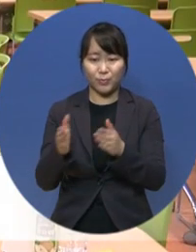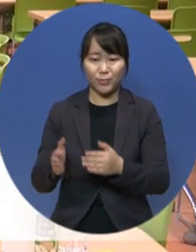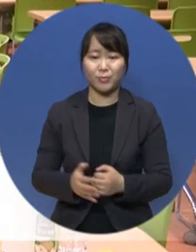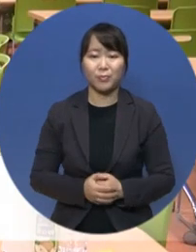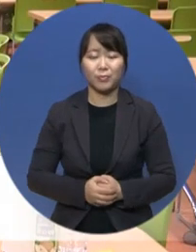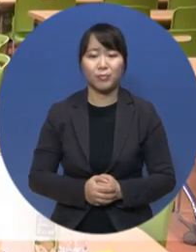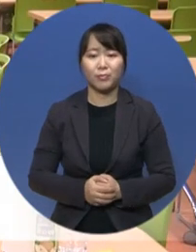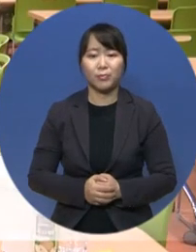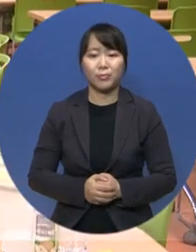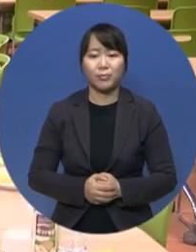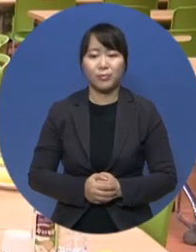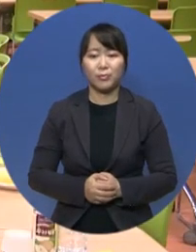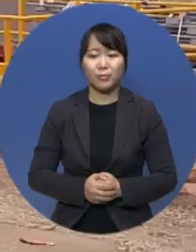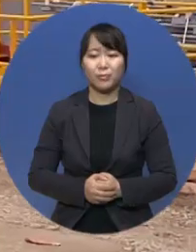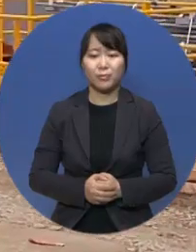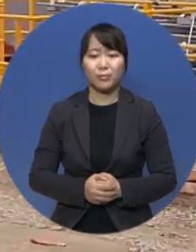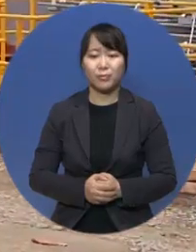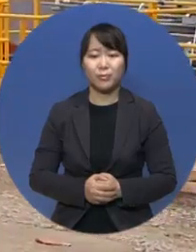준비하게 됐습니다